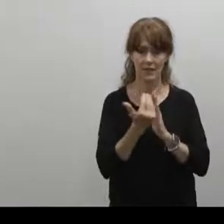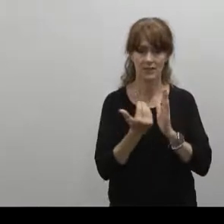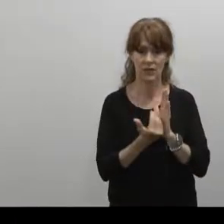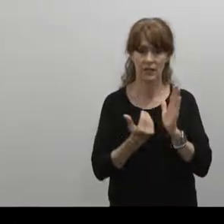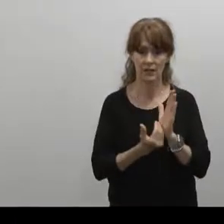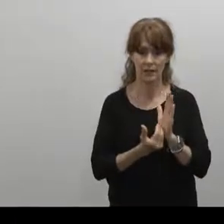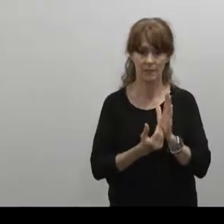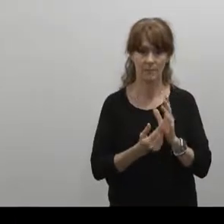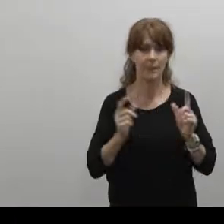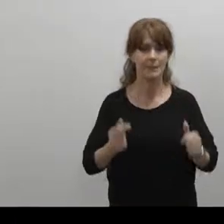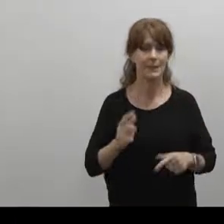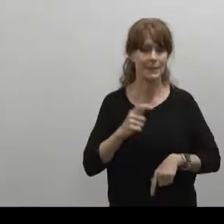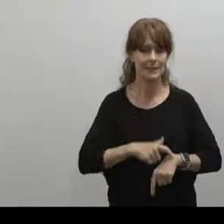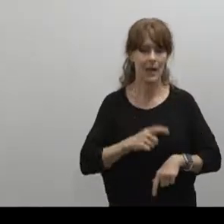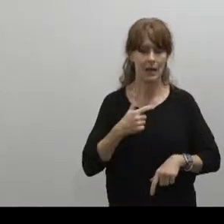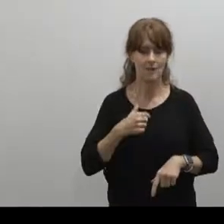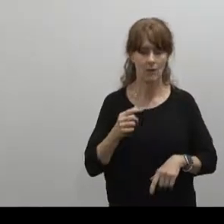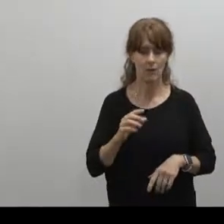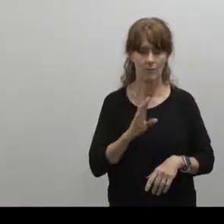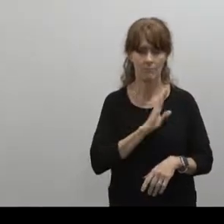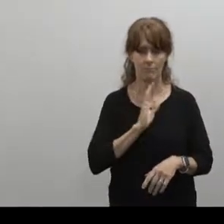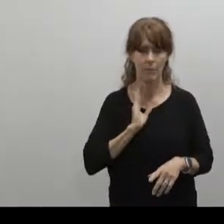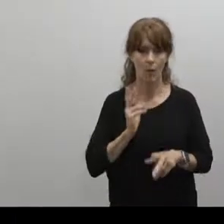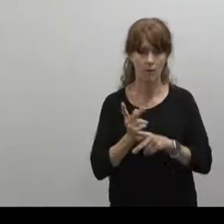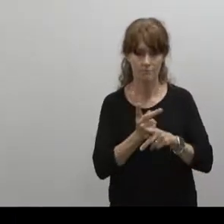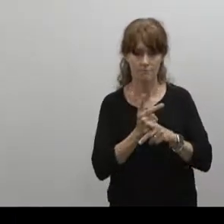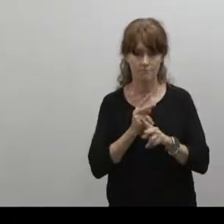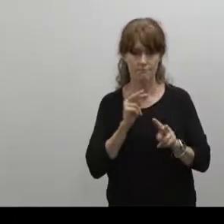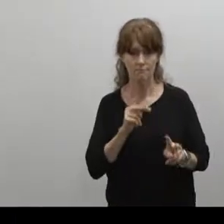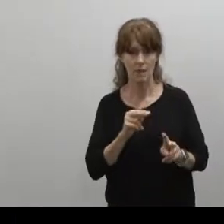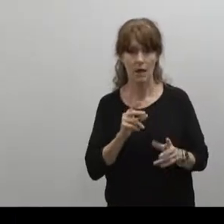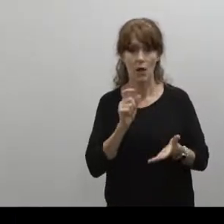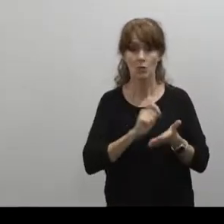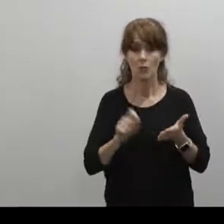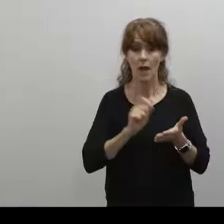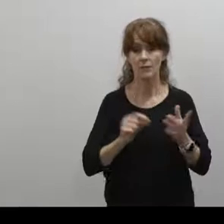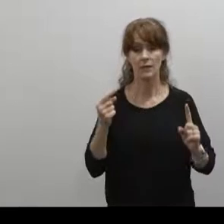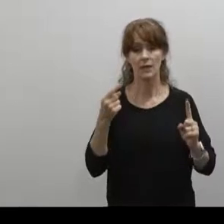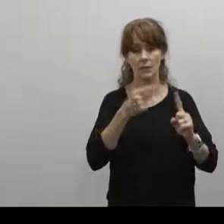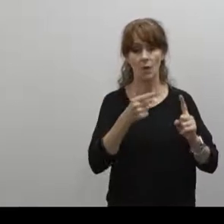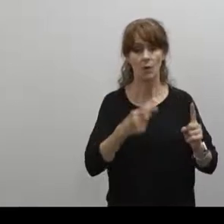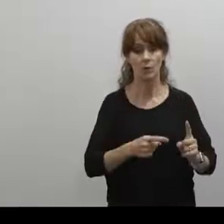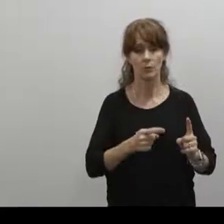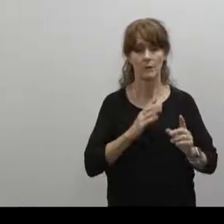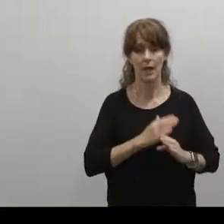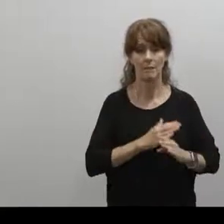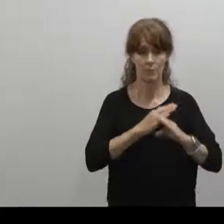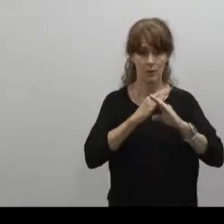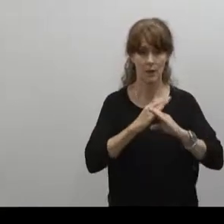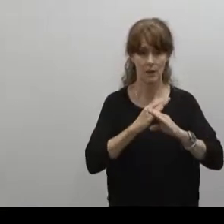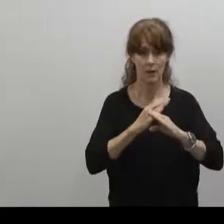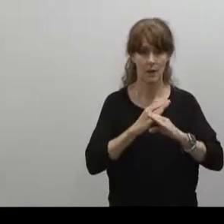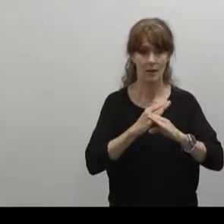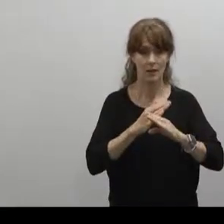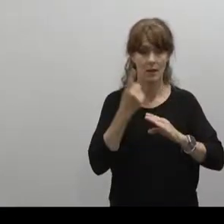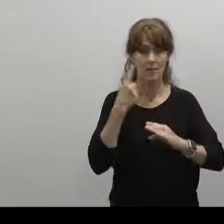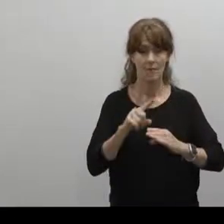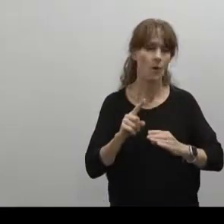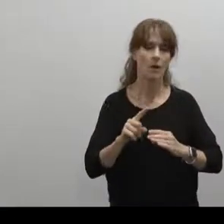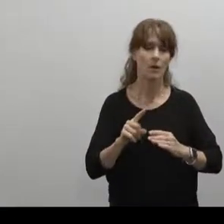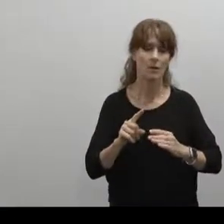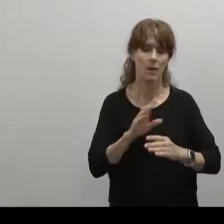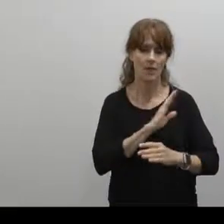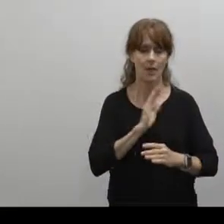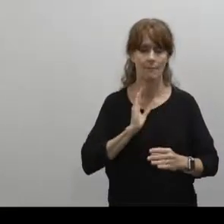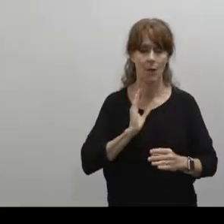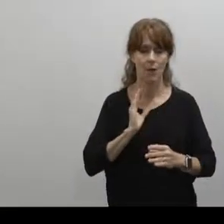sợp từ tam cà plap đô ở biệt về rẻ sản phẩm lực bị cua hai dương đang chọn ai sản phẩm chơi cận nặng cam mà cá đang riết